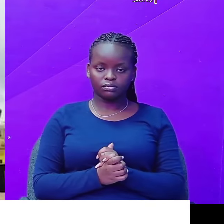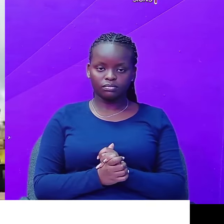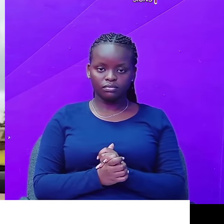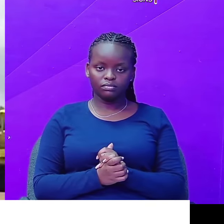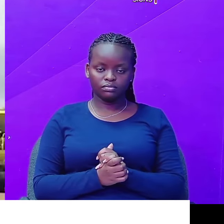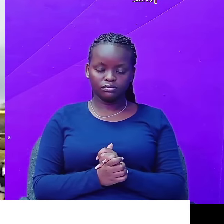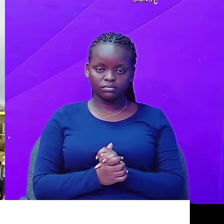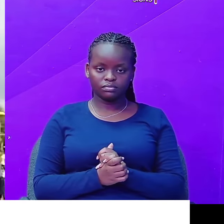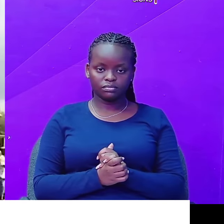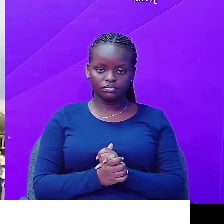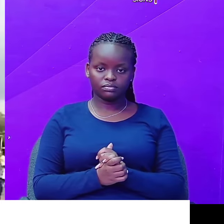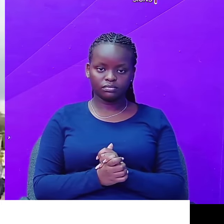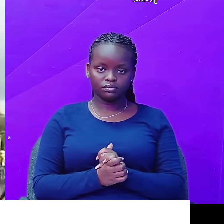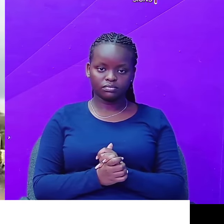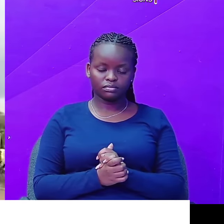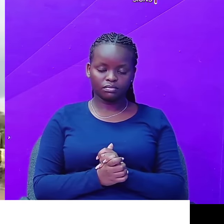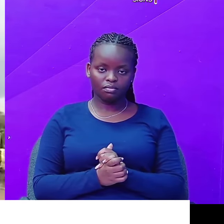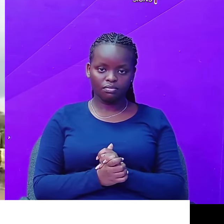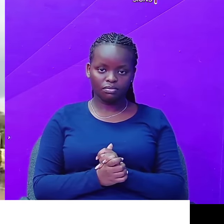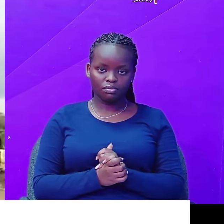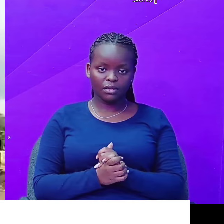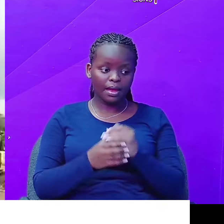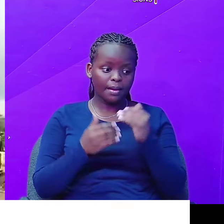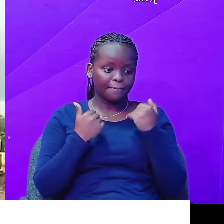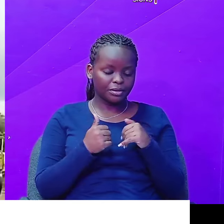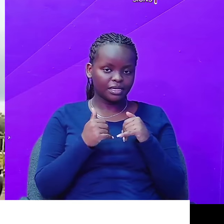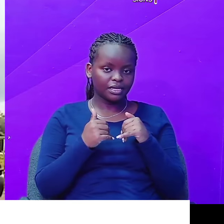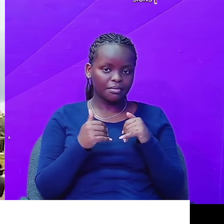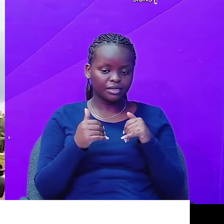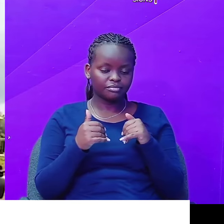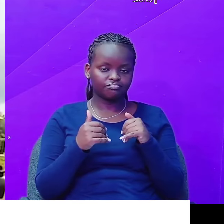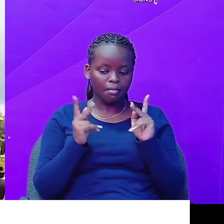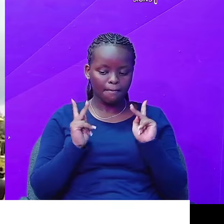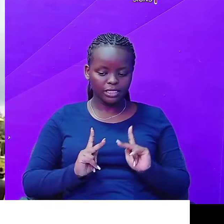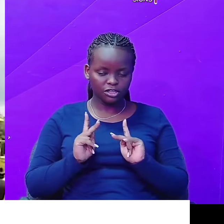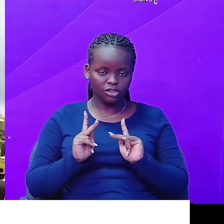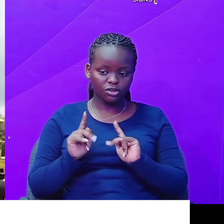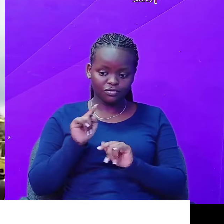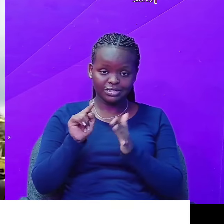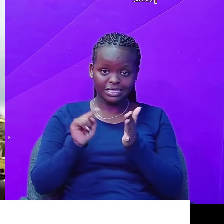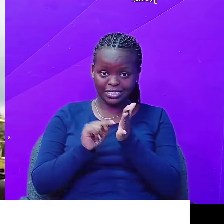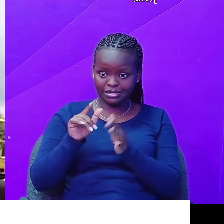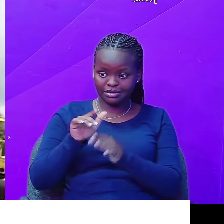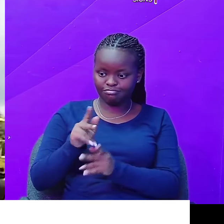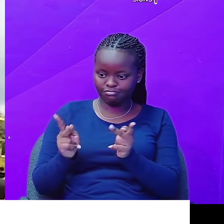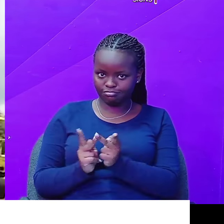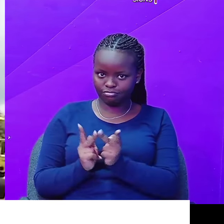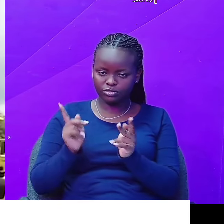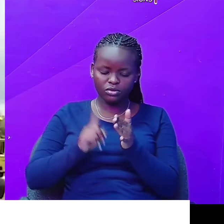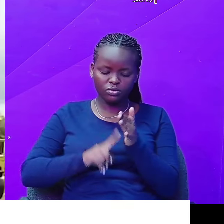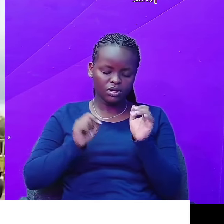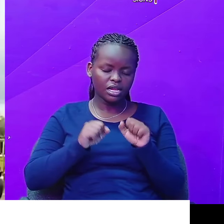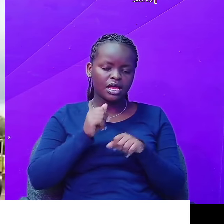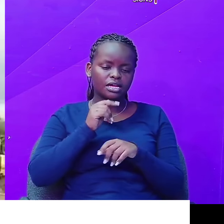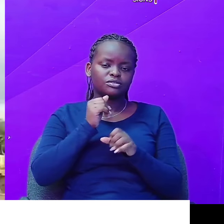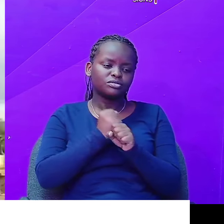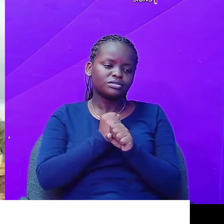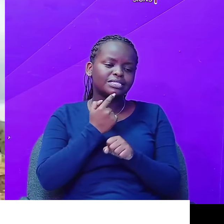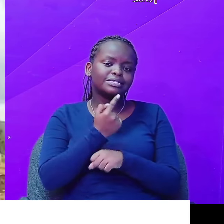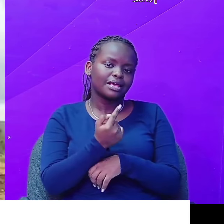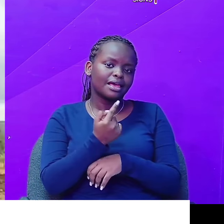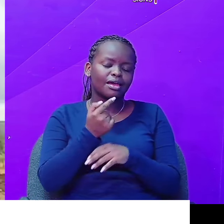Abdi Mutungi, mwenyeji na mkaaji wa eneo hili. Sisi ile kitu tunaweza kusema rahisi, karibu sana